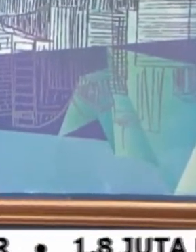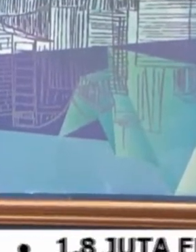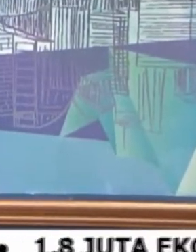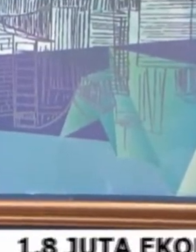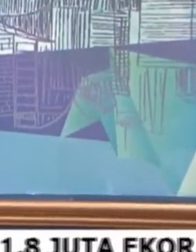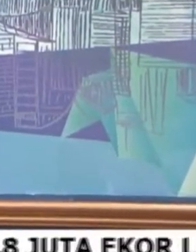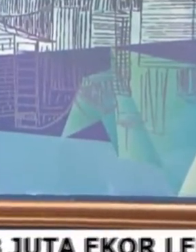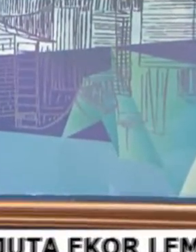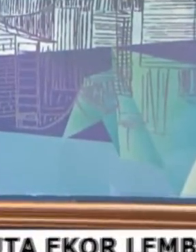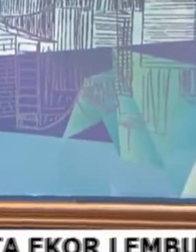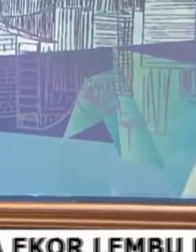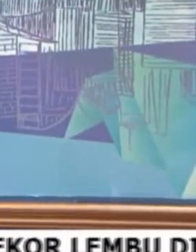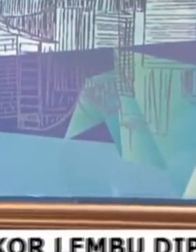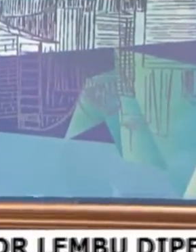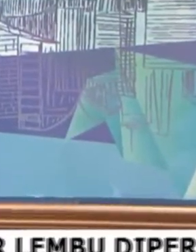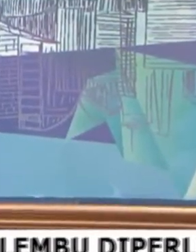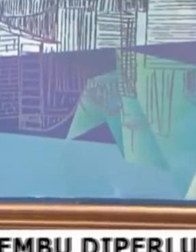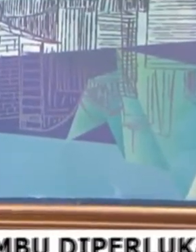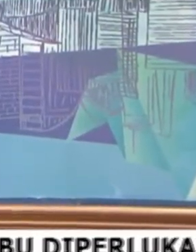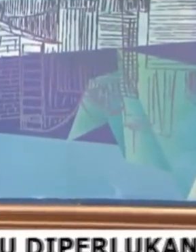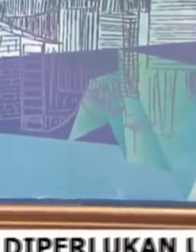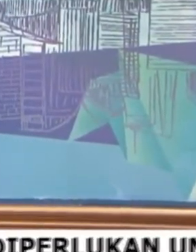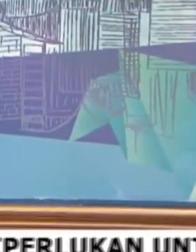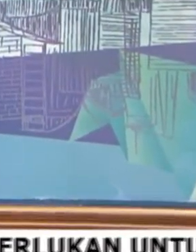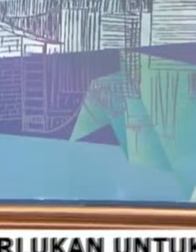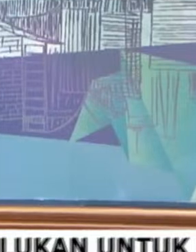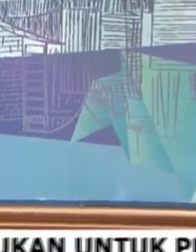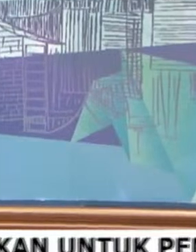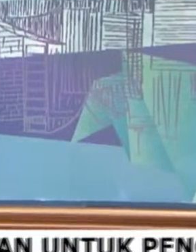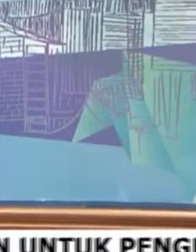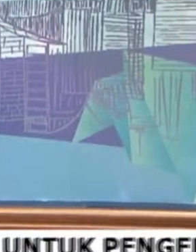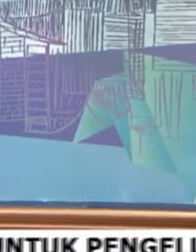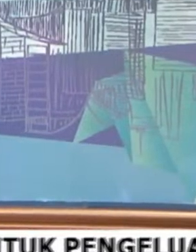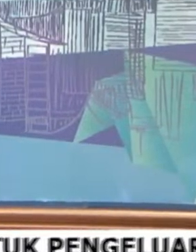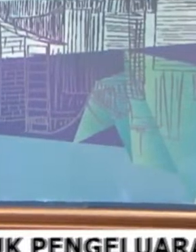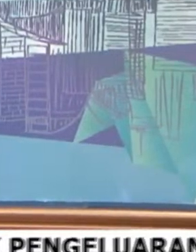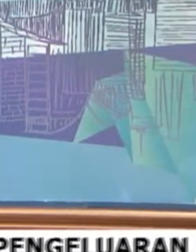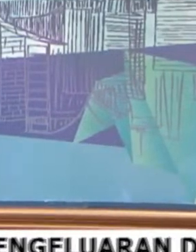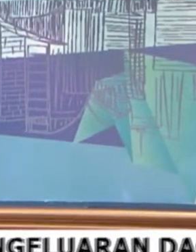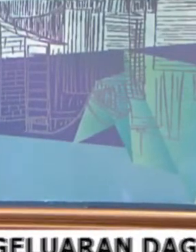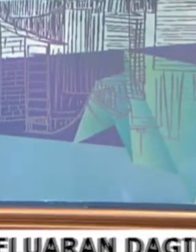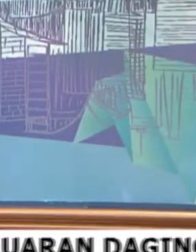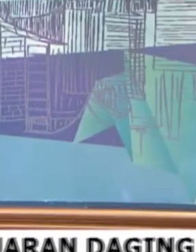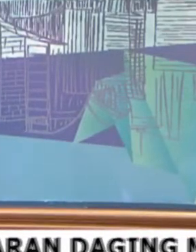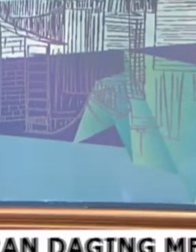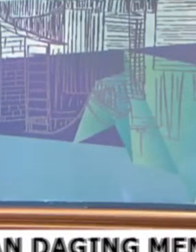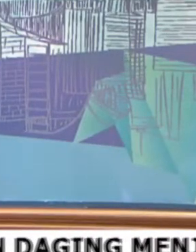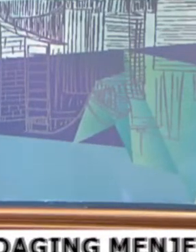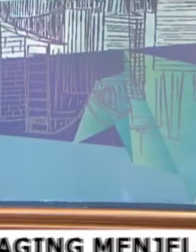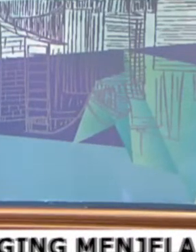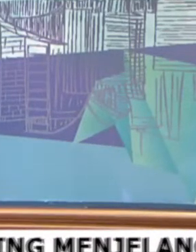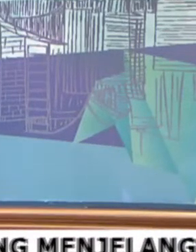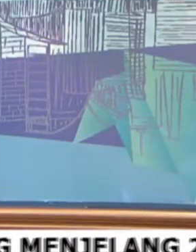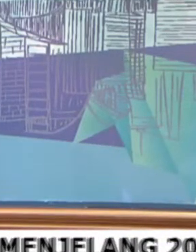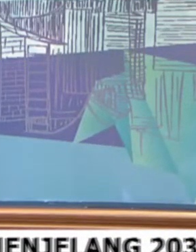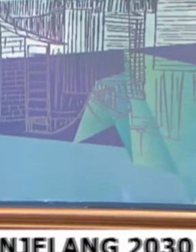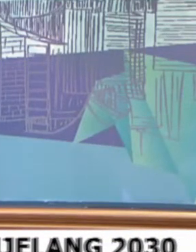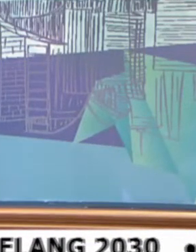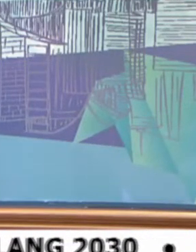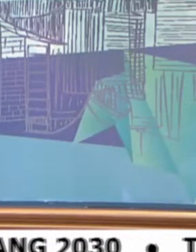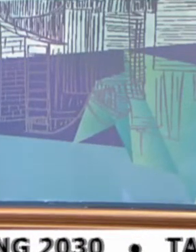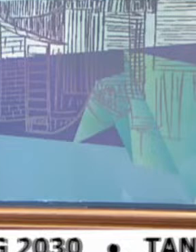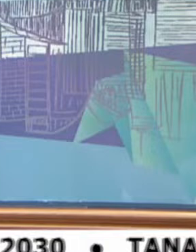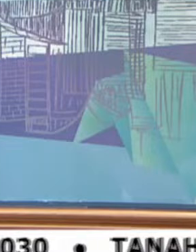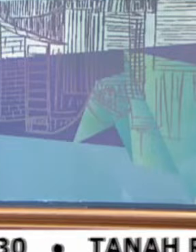dan ketika ini undang-undang perbekalan 203 Yang saya maksudkan dan juga dengan menyambung smule